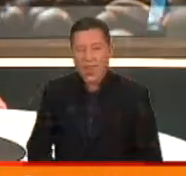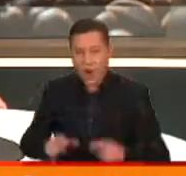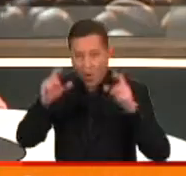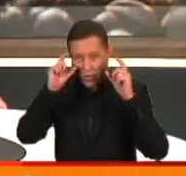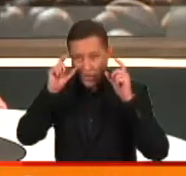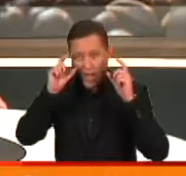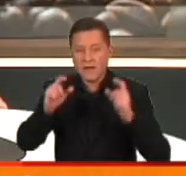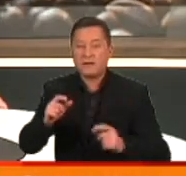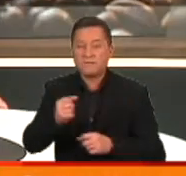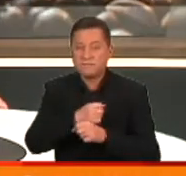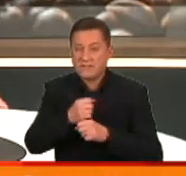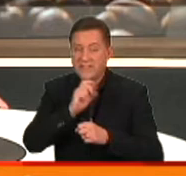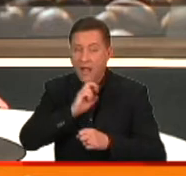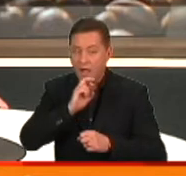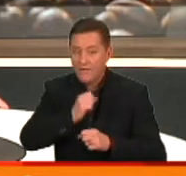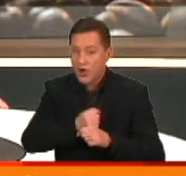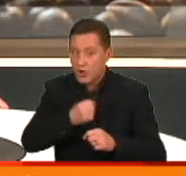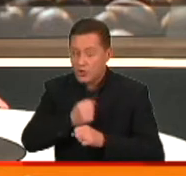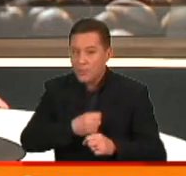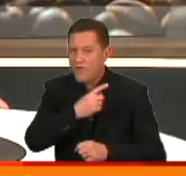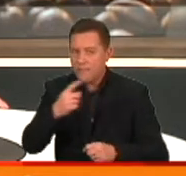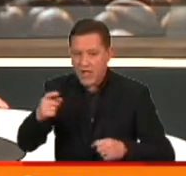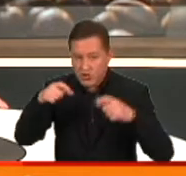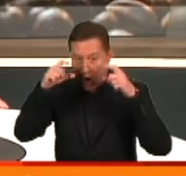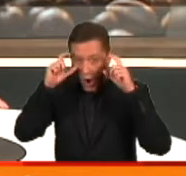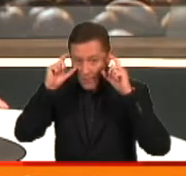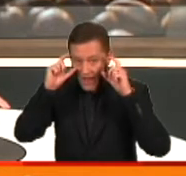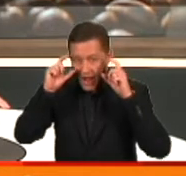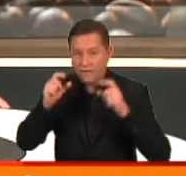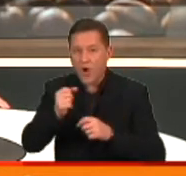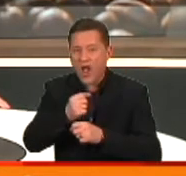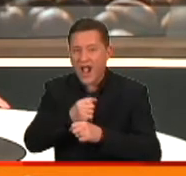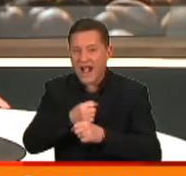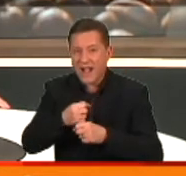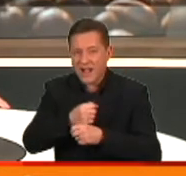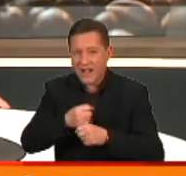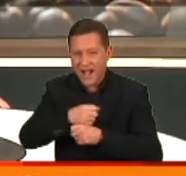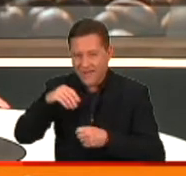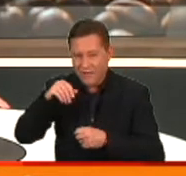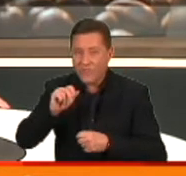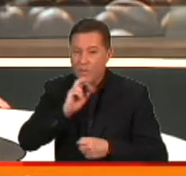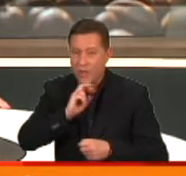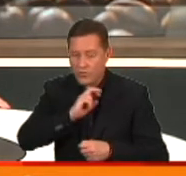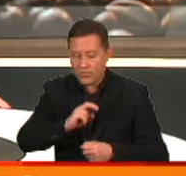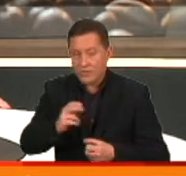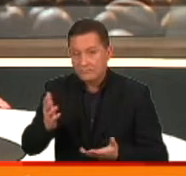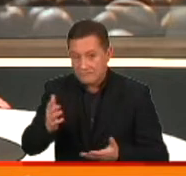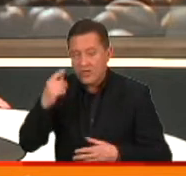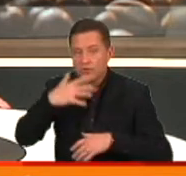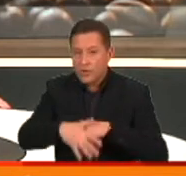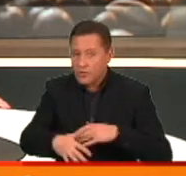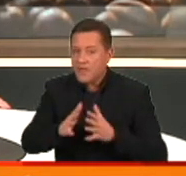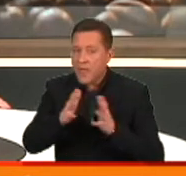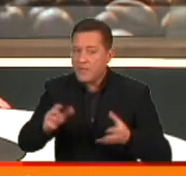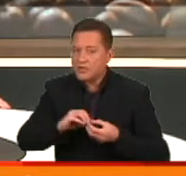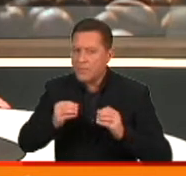Окуляри з кави. Киянин розробив перше у світі екооправу з кавової макухи. Каже, працюючи в ремонті окулярів, зрозумів, що найбільша їхня